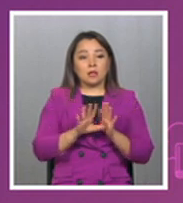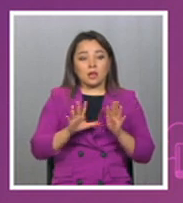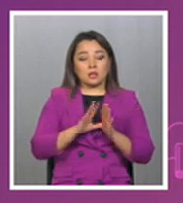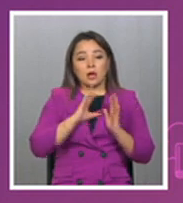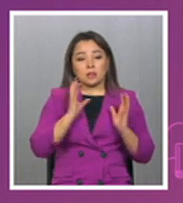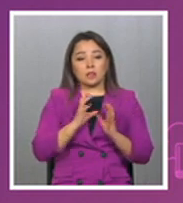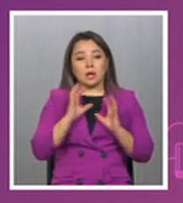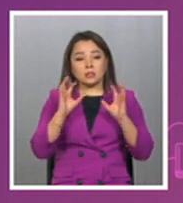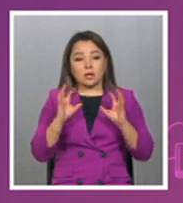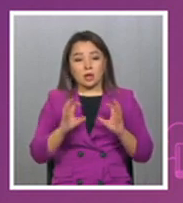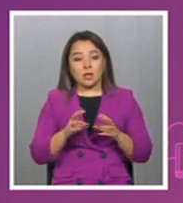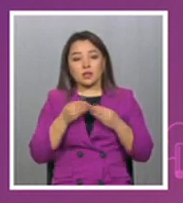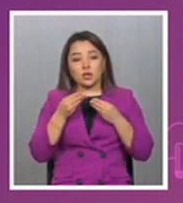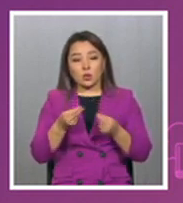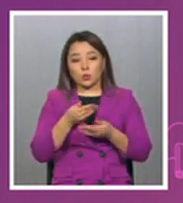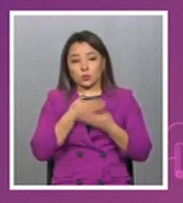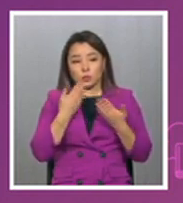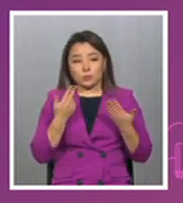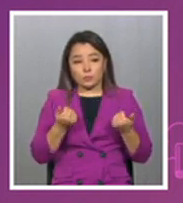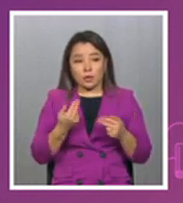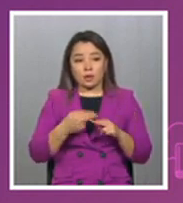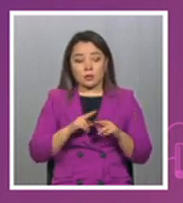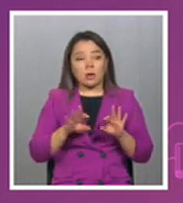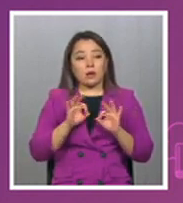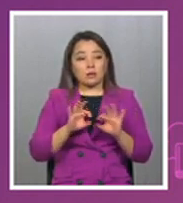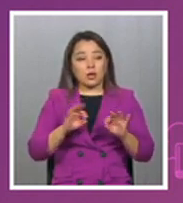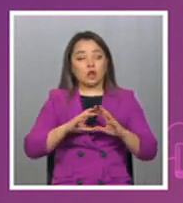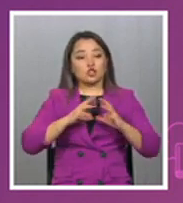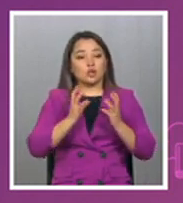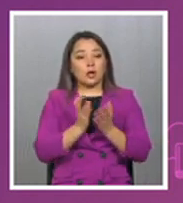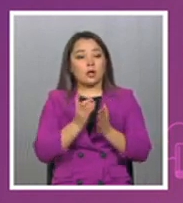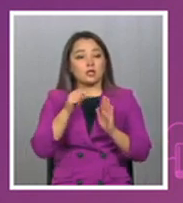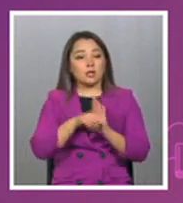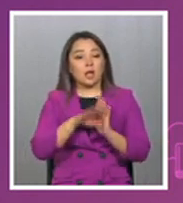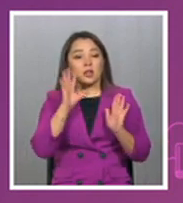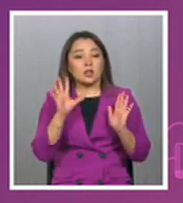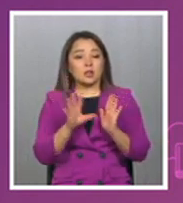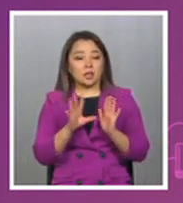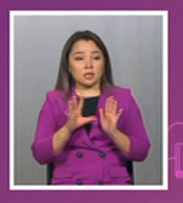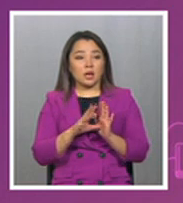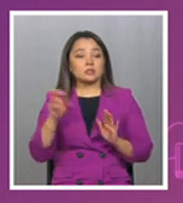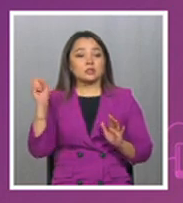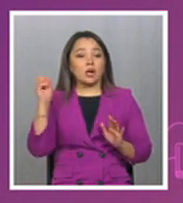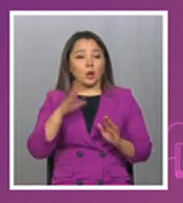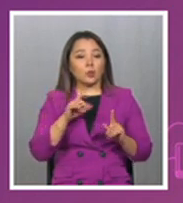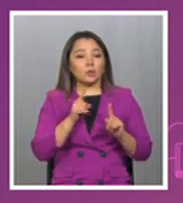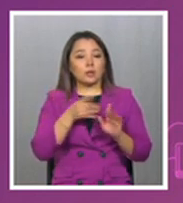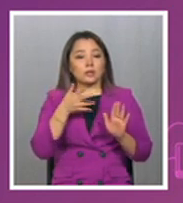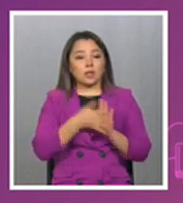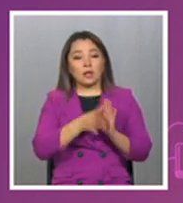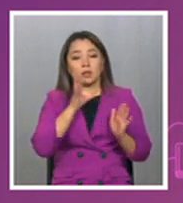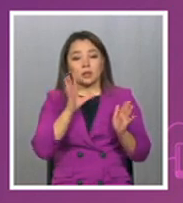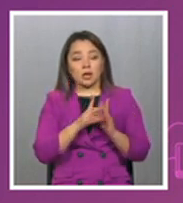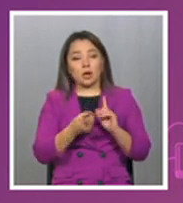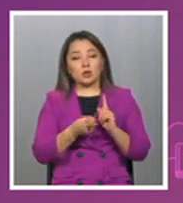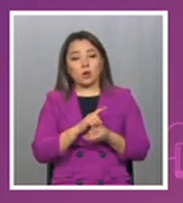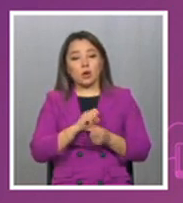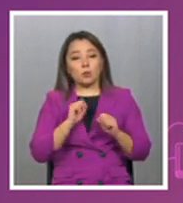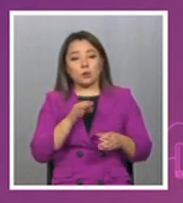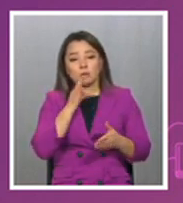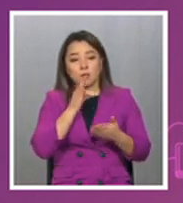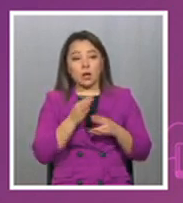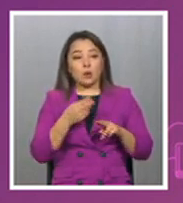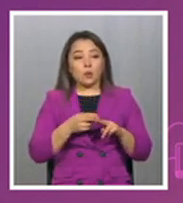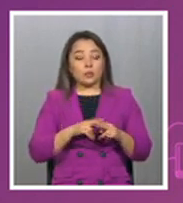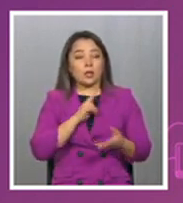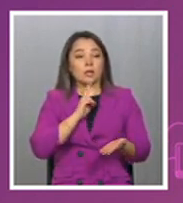сақталу заңының әсері жоқ па? Айта келе шардың ішкі энергиясы сәулелену энергиясына да айналуы мүмкін. Оған